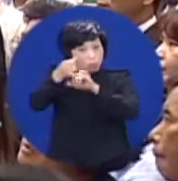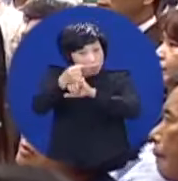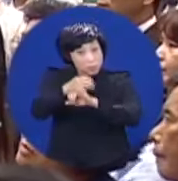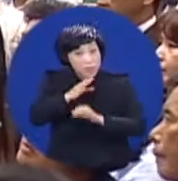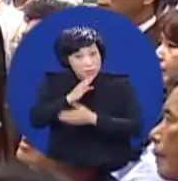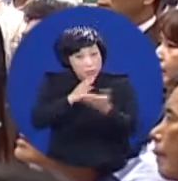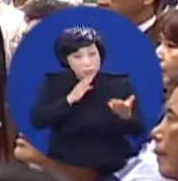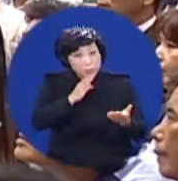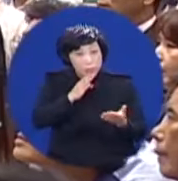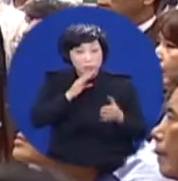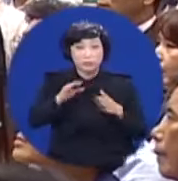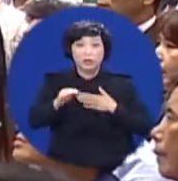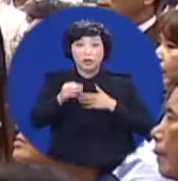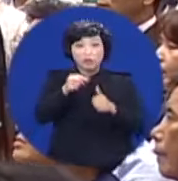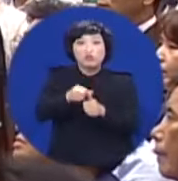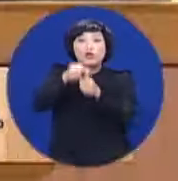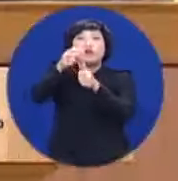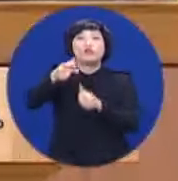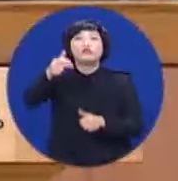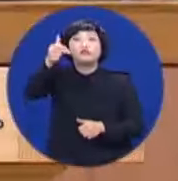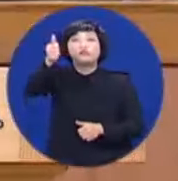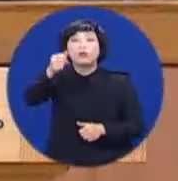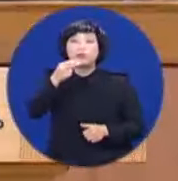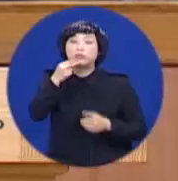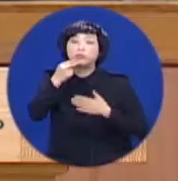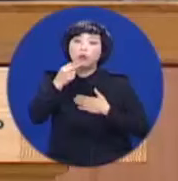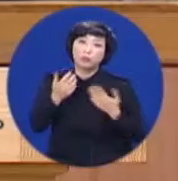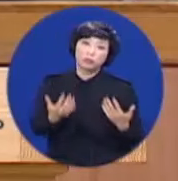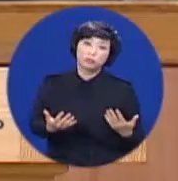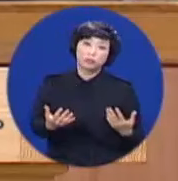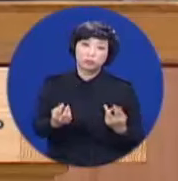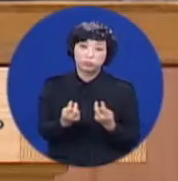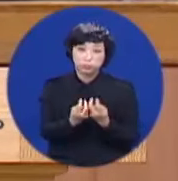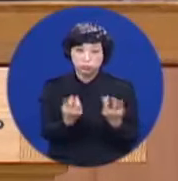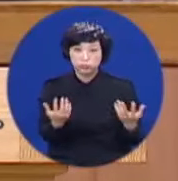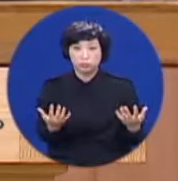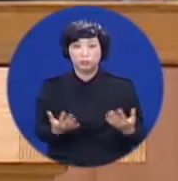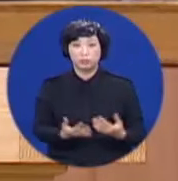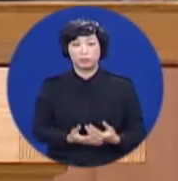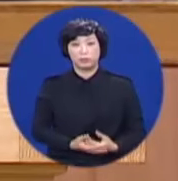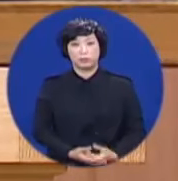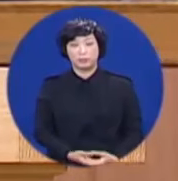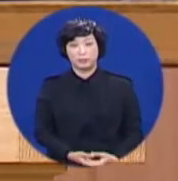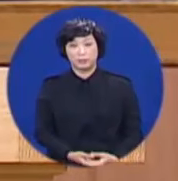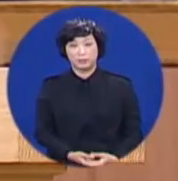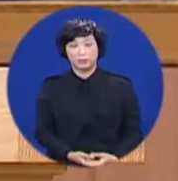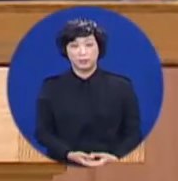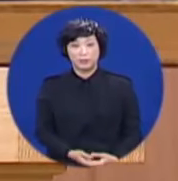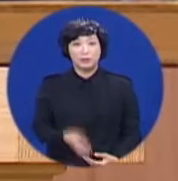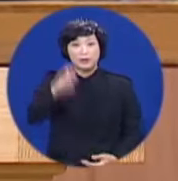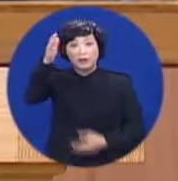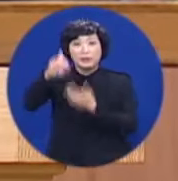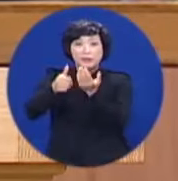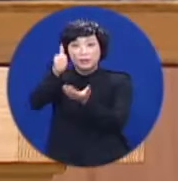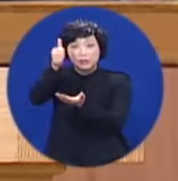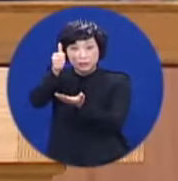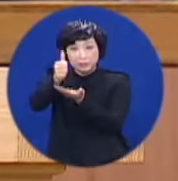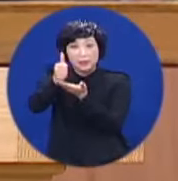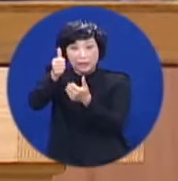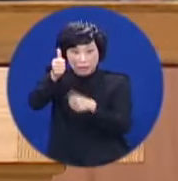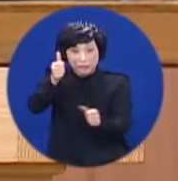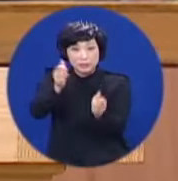이제 구원할 구세주가 없이는 구원받을 길이 없지요. 그래서 하나님이